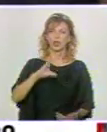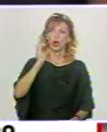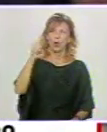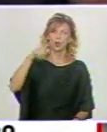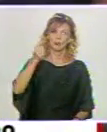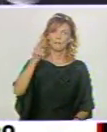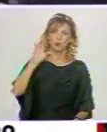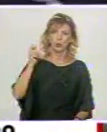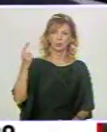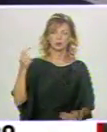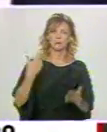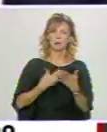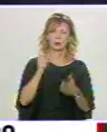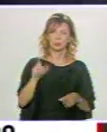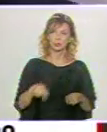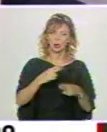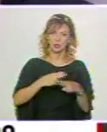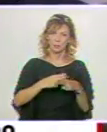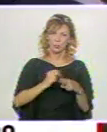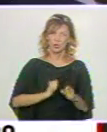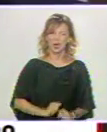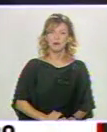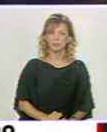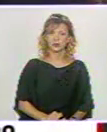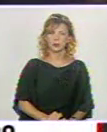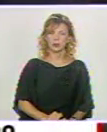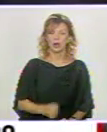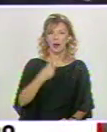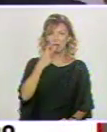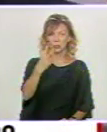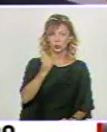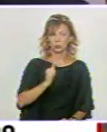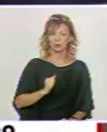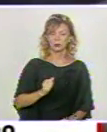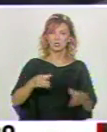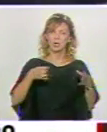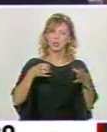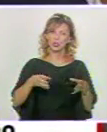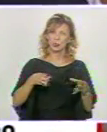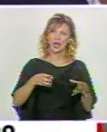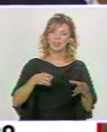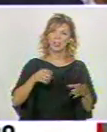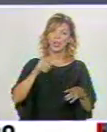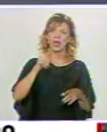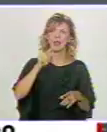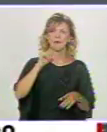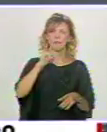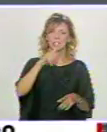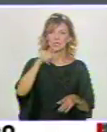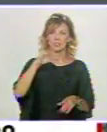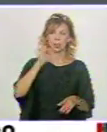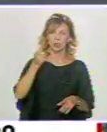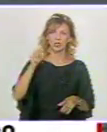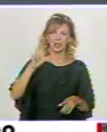pentru pacienți. Sunt 3 secții de medicală aici plus fizioterapie. Am văzut și zona de fizioterapie, care este foarte modernă și